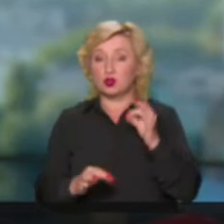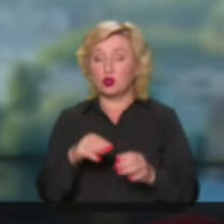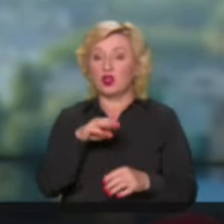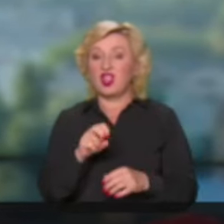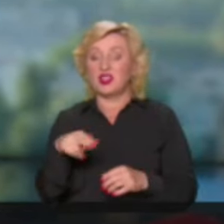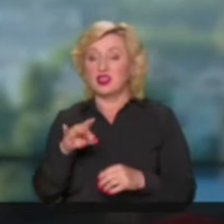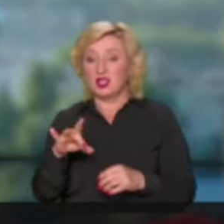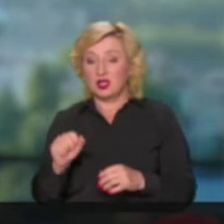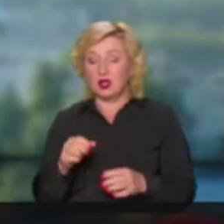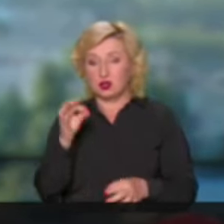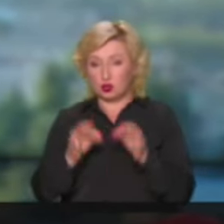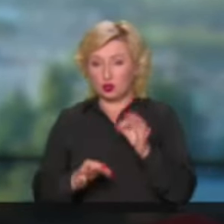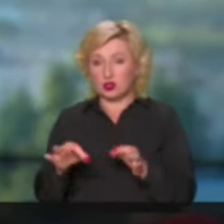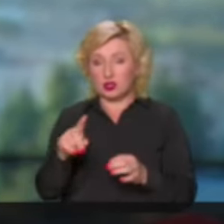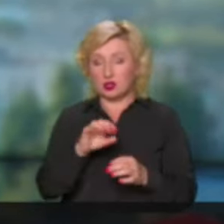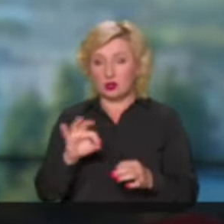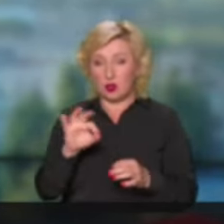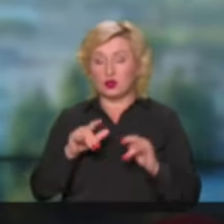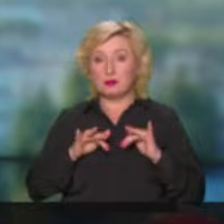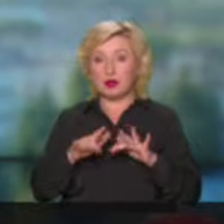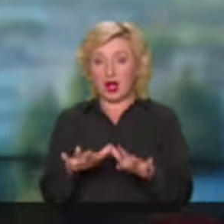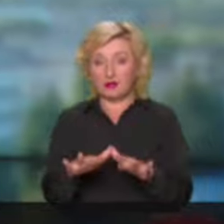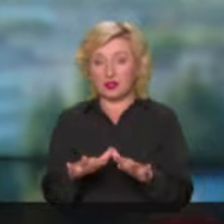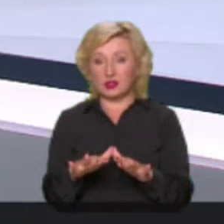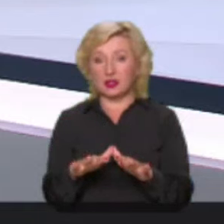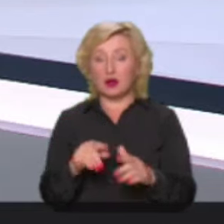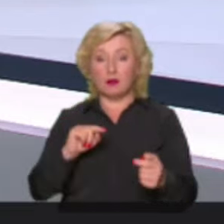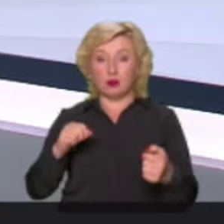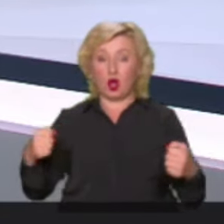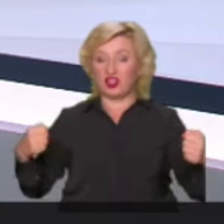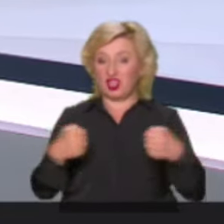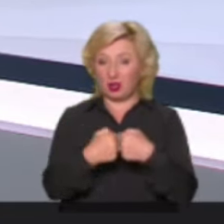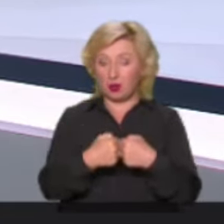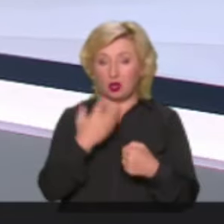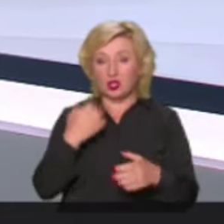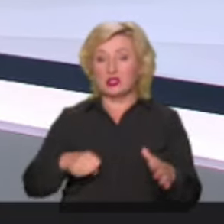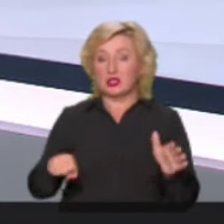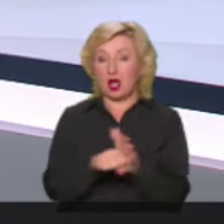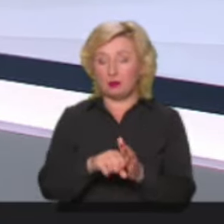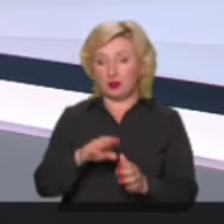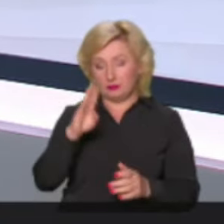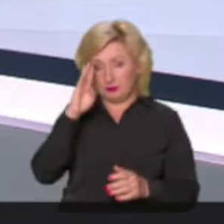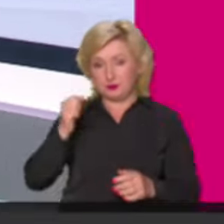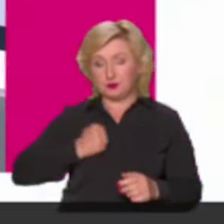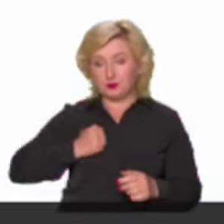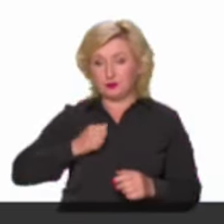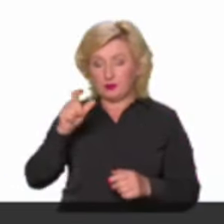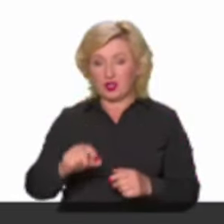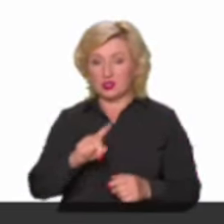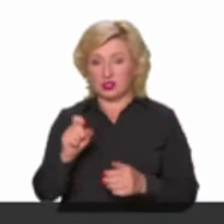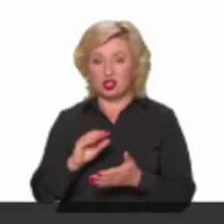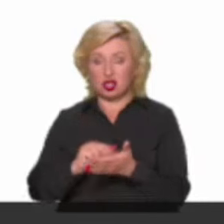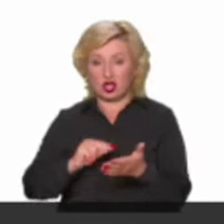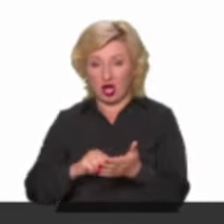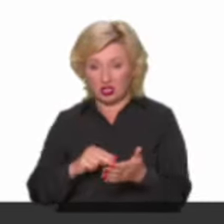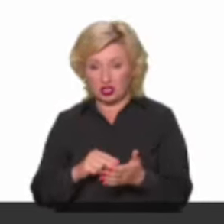Його судять, нагадаю, про у справі про ДТП, коли загинув нацгвардієць з Черкащини. От